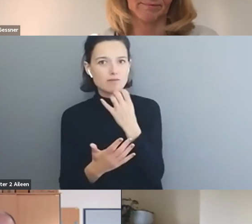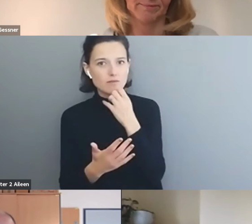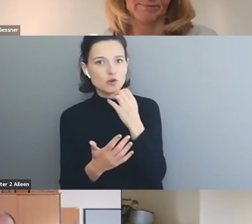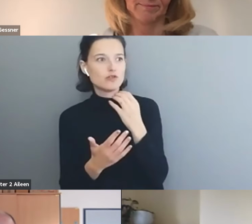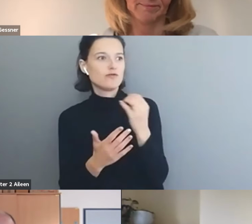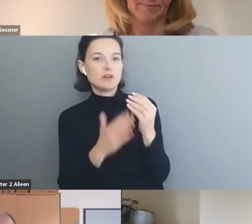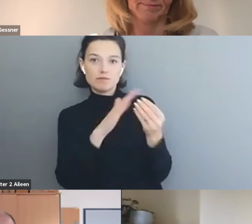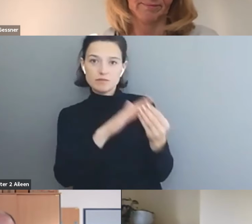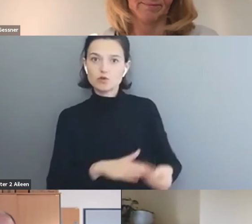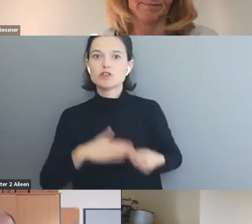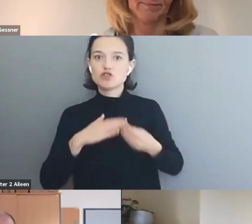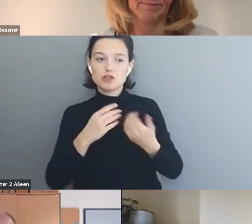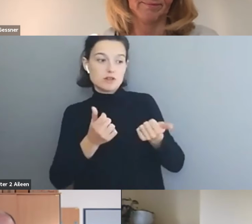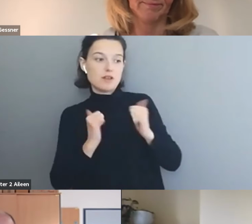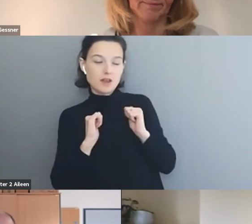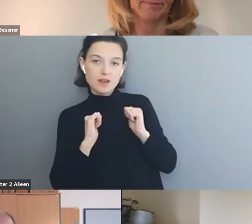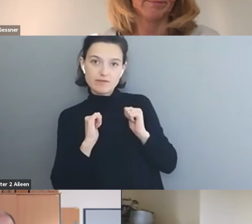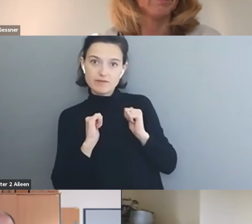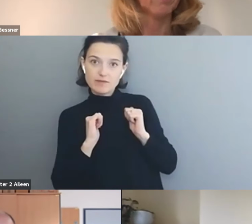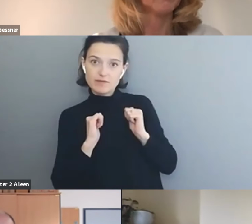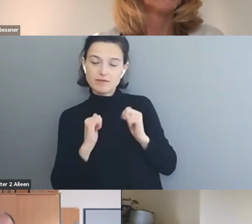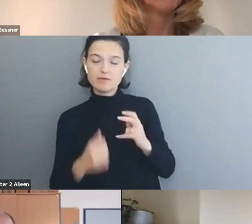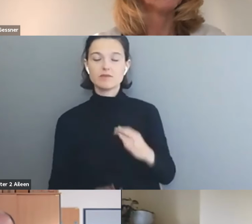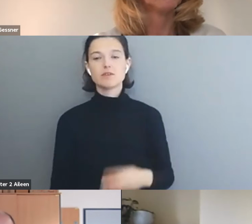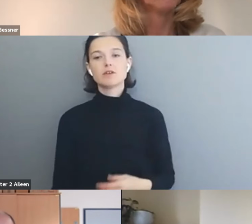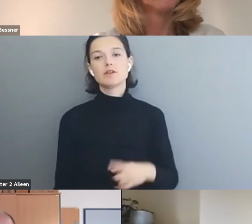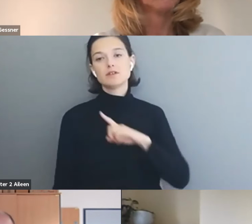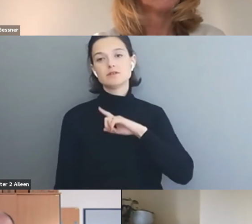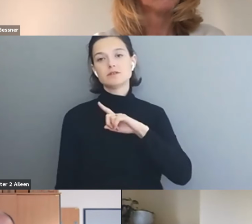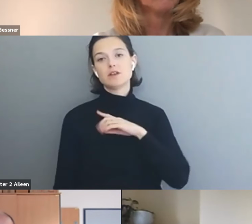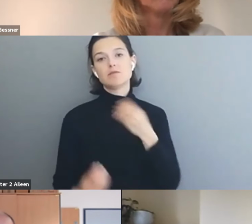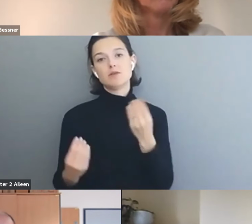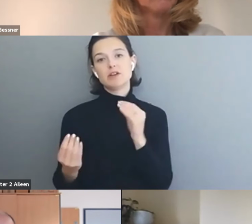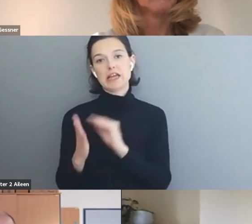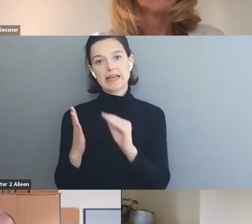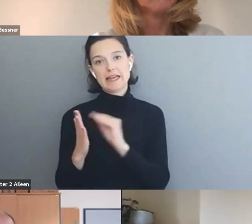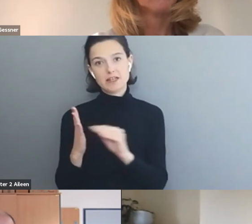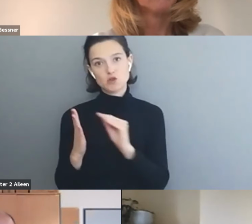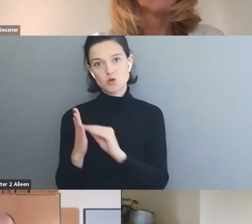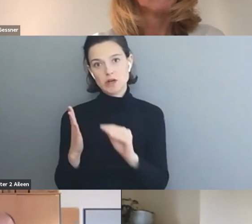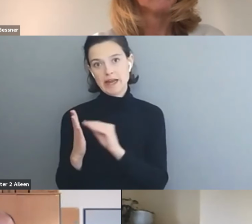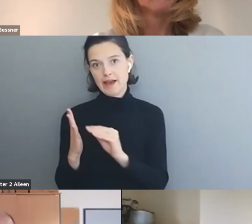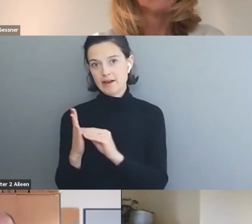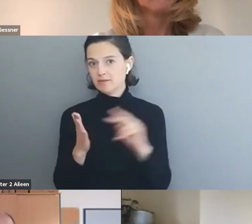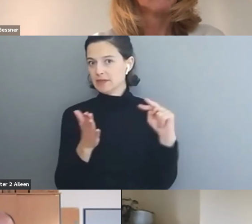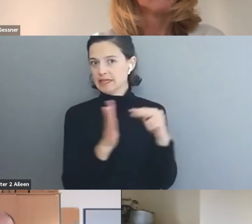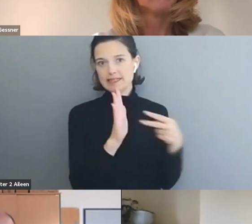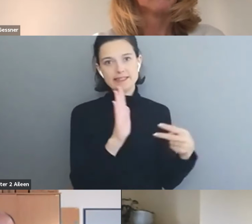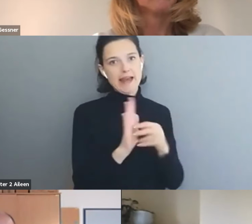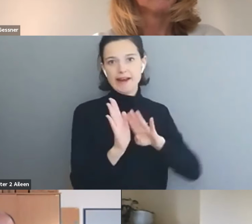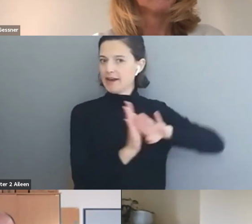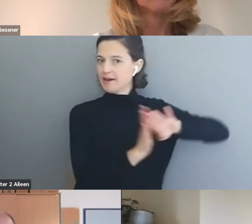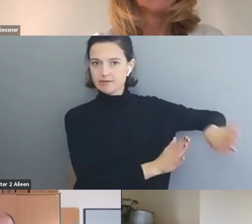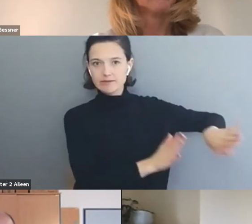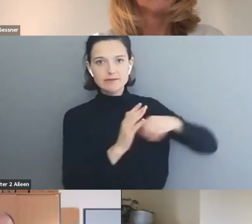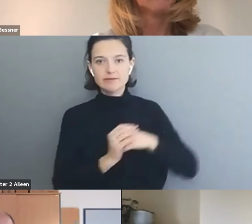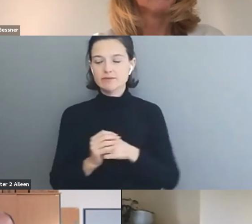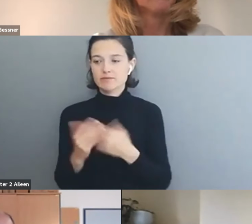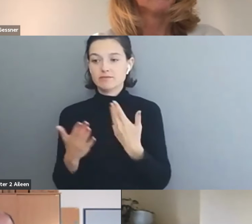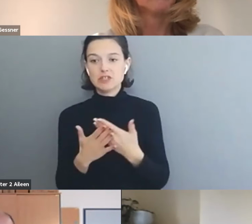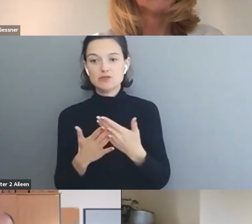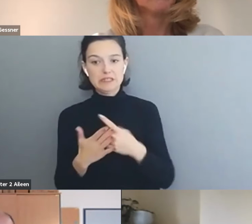ich merke das jetzt auch ganz persönlich, ich komme eher von der redaktionellen Seite her, also nicht aus dem Technischen. Ich kann nicht wirklich beraten, wenn es darum